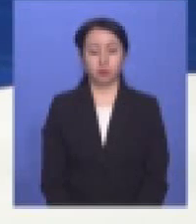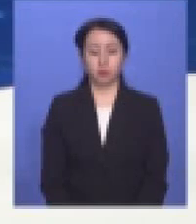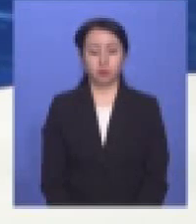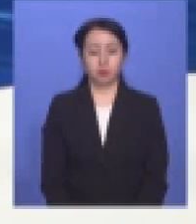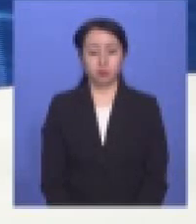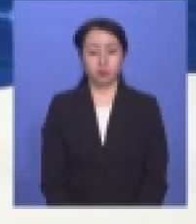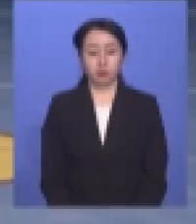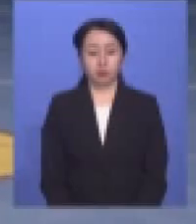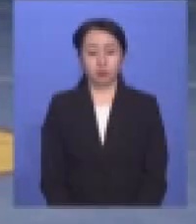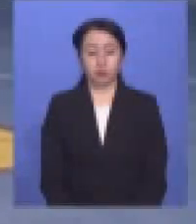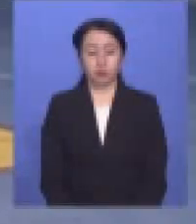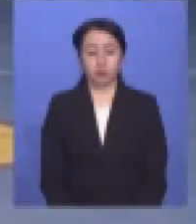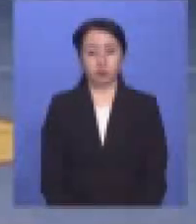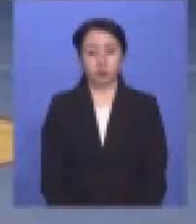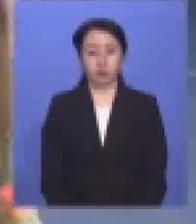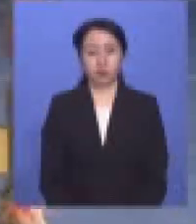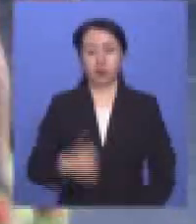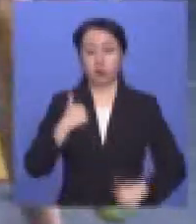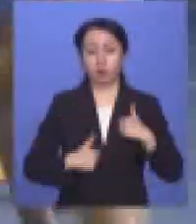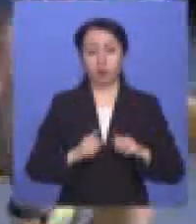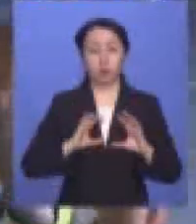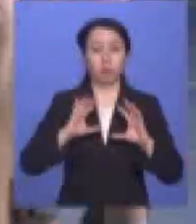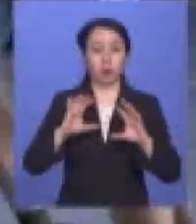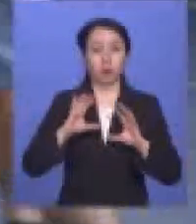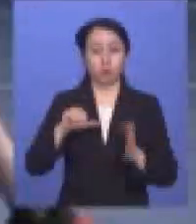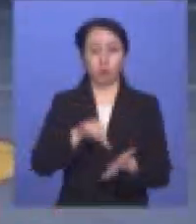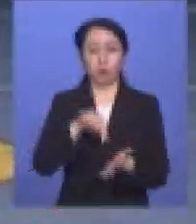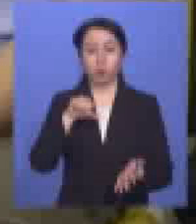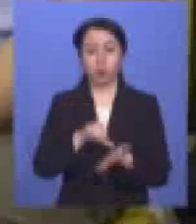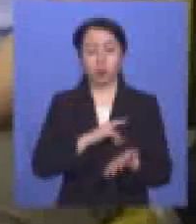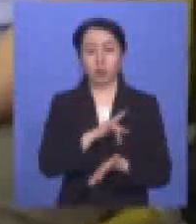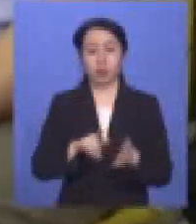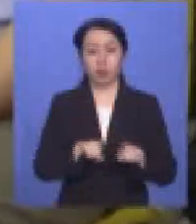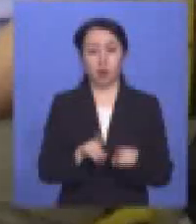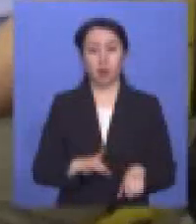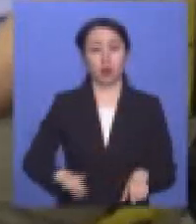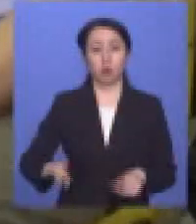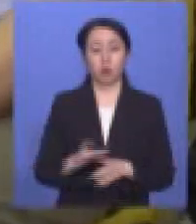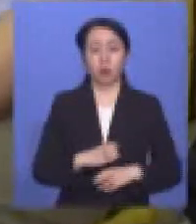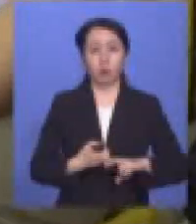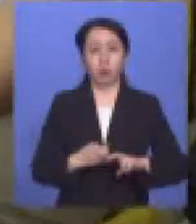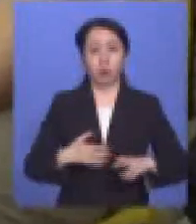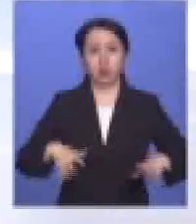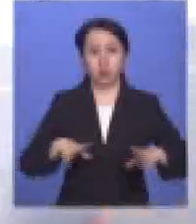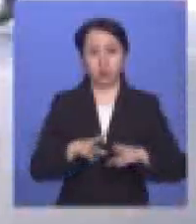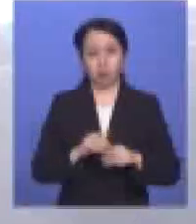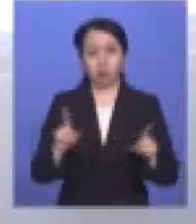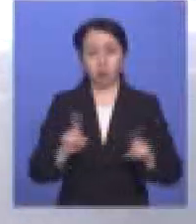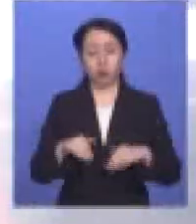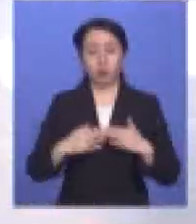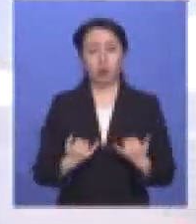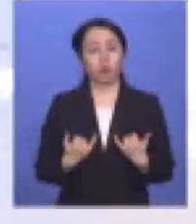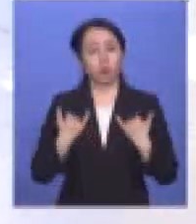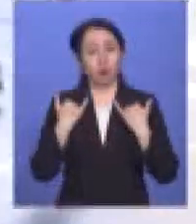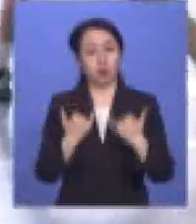материала. В турнире по баскетболу приняли участие как городские, так и районные команды, которые собрались вместе, чтобы отдать дань